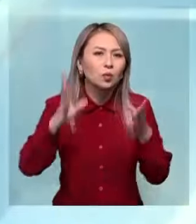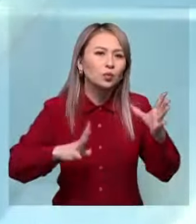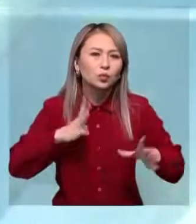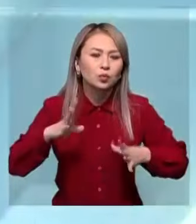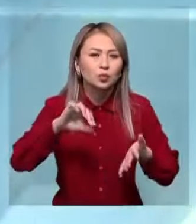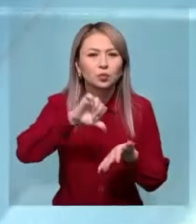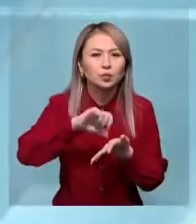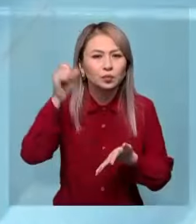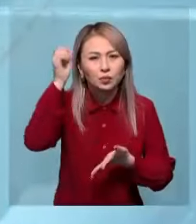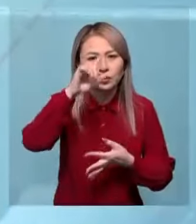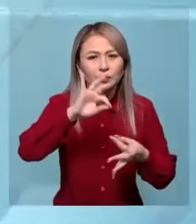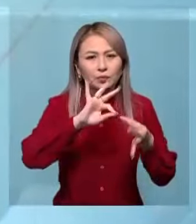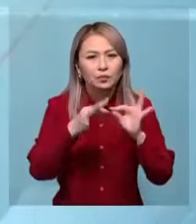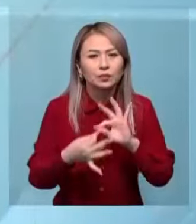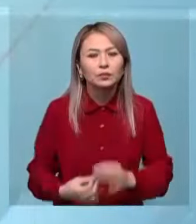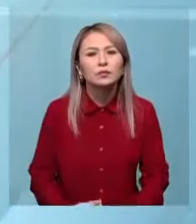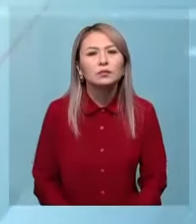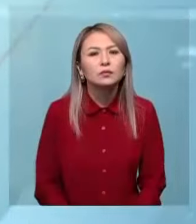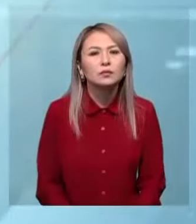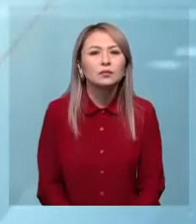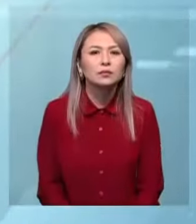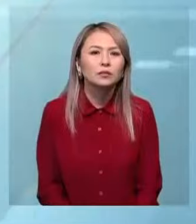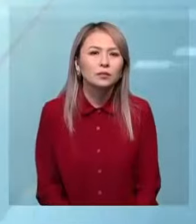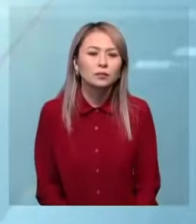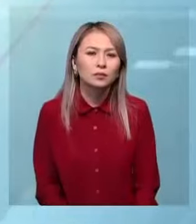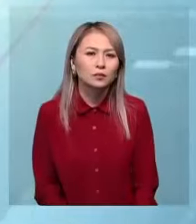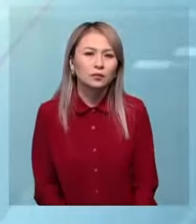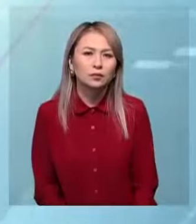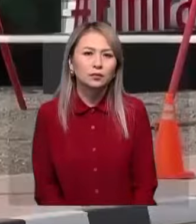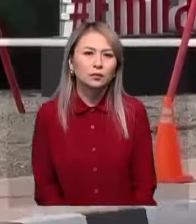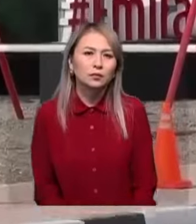жатыр. Оқу-жаттығу базасынан Бибігүл Нысанбай сөз алады.